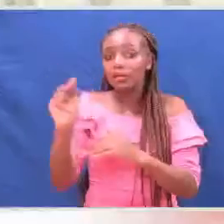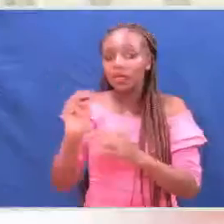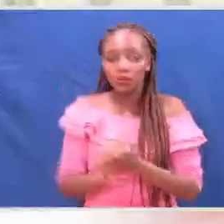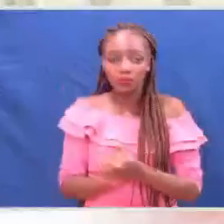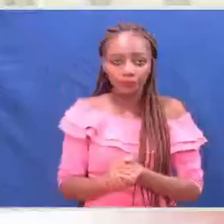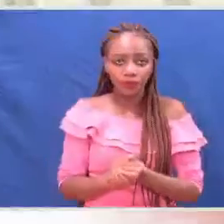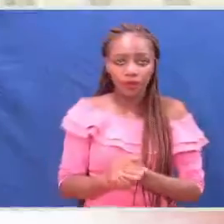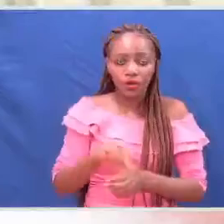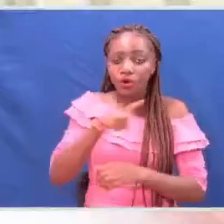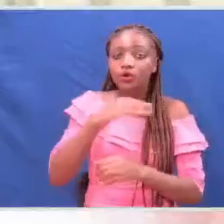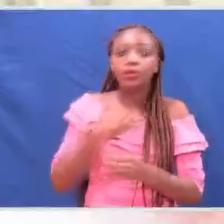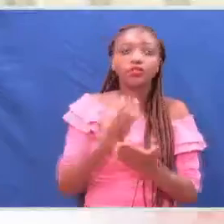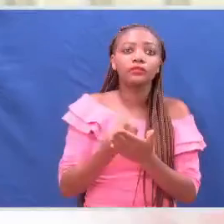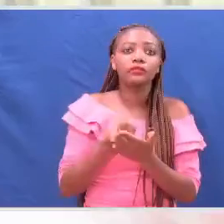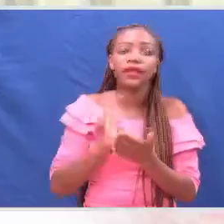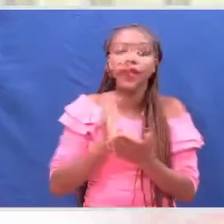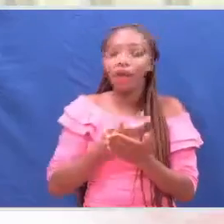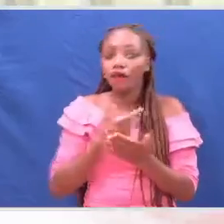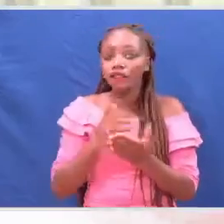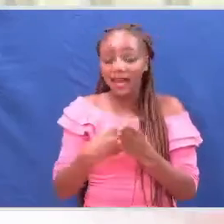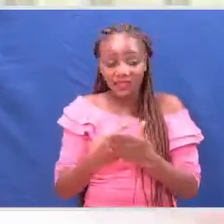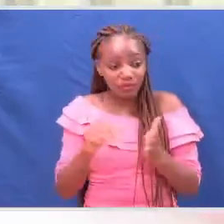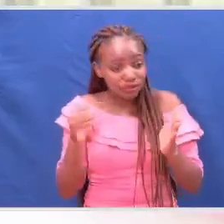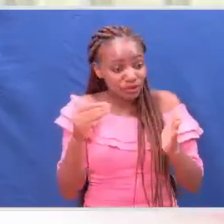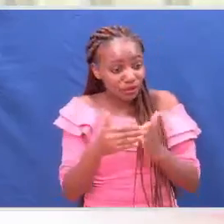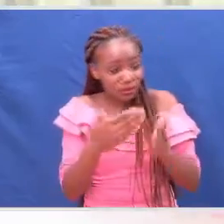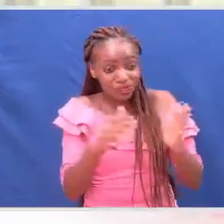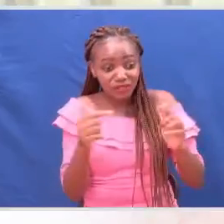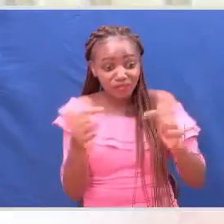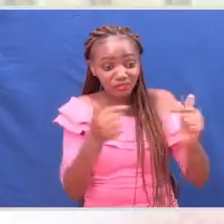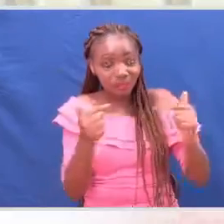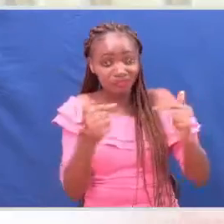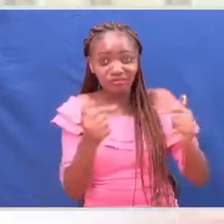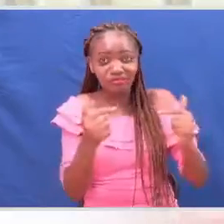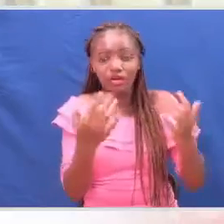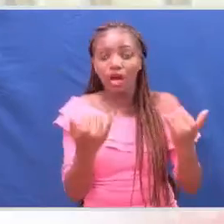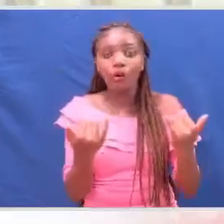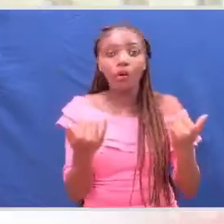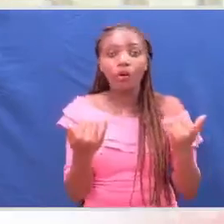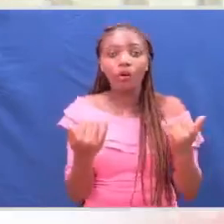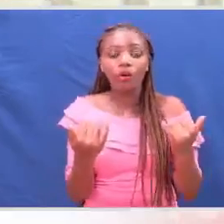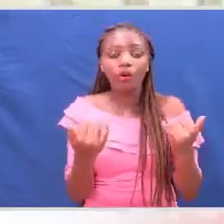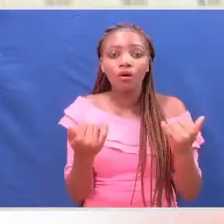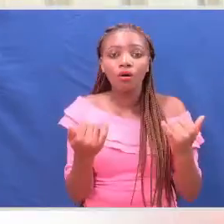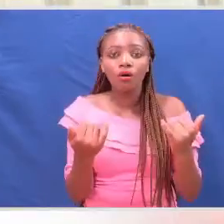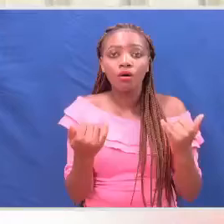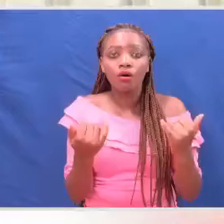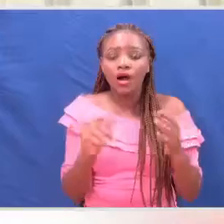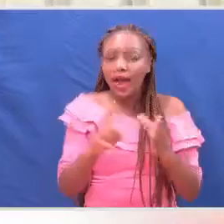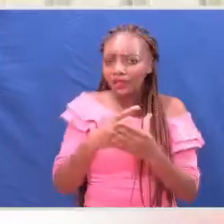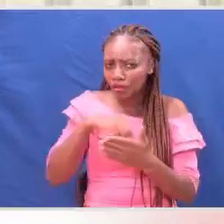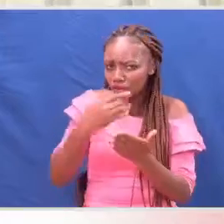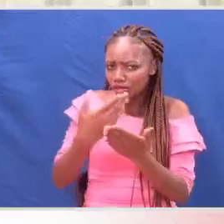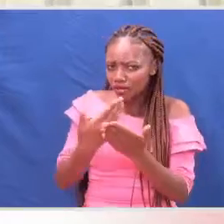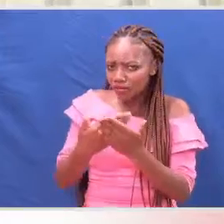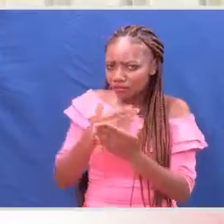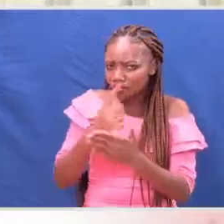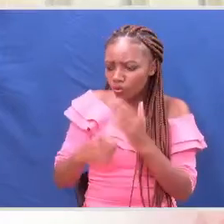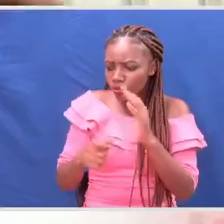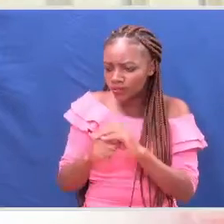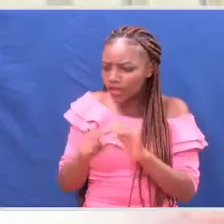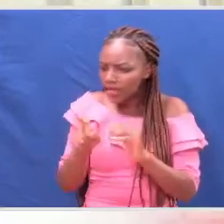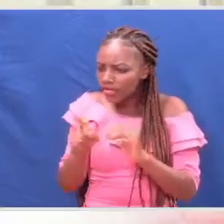Tunataka watulipe pesa yetu ndio tuachane shida hii iko hapa katikati yetu na adhiwata. Tulikuwa tumeonelea juu hii